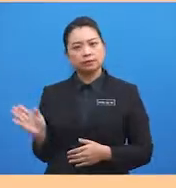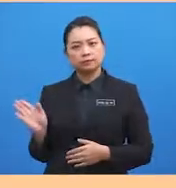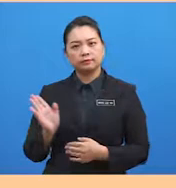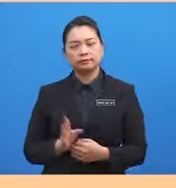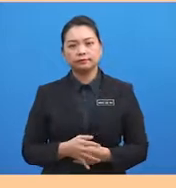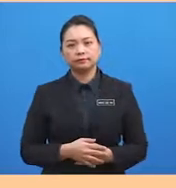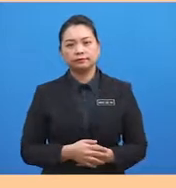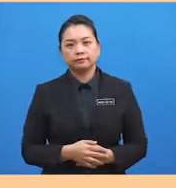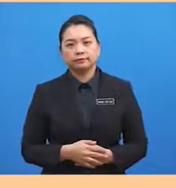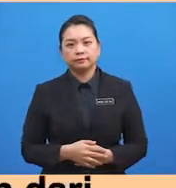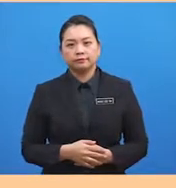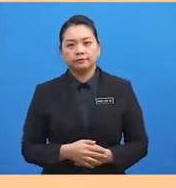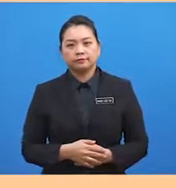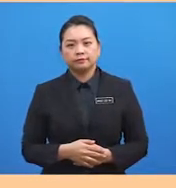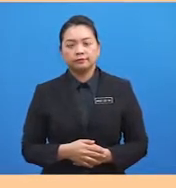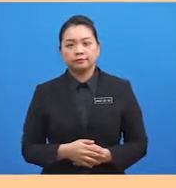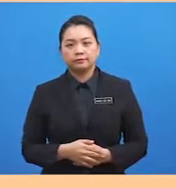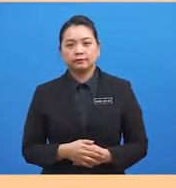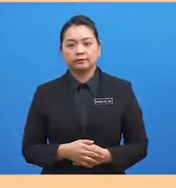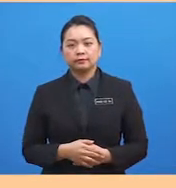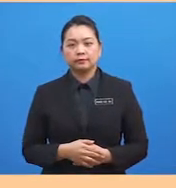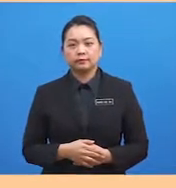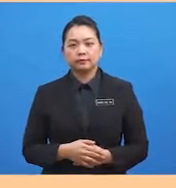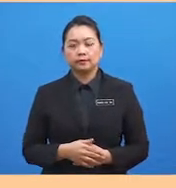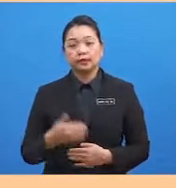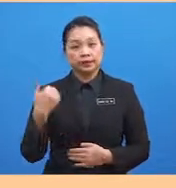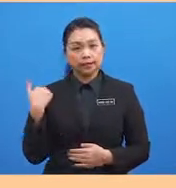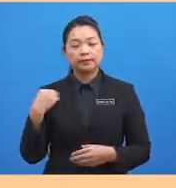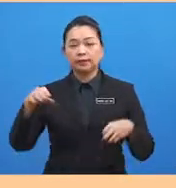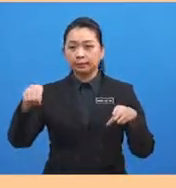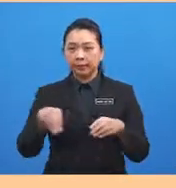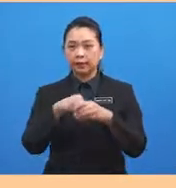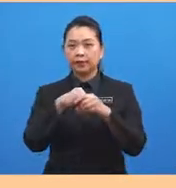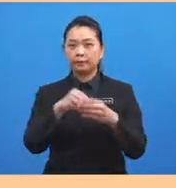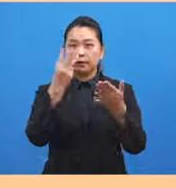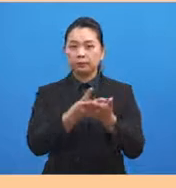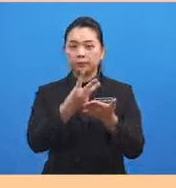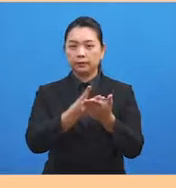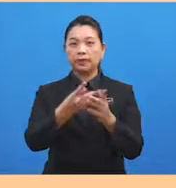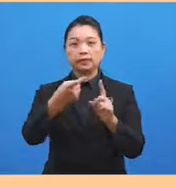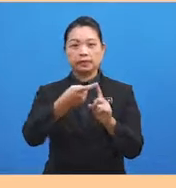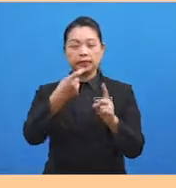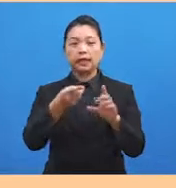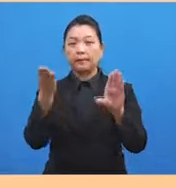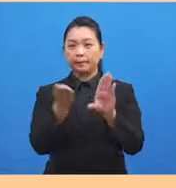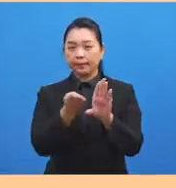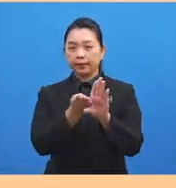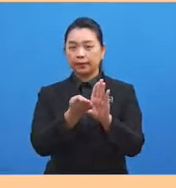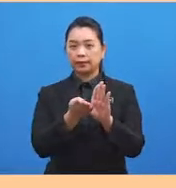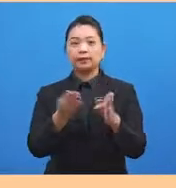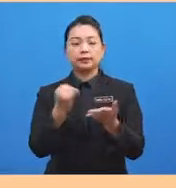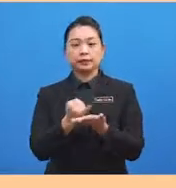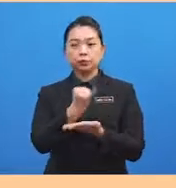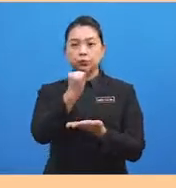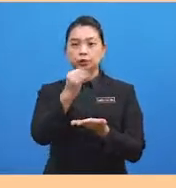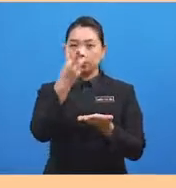pembiayaan luaran? Sumber pembiayaan luaran melibatkan pembiayaan dari bank dan